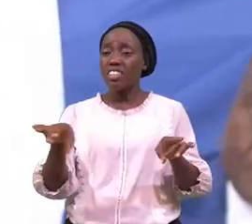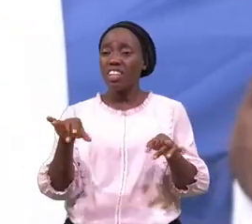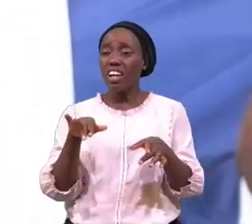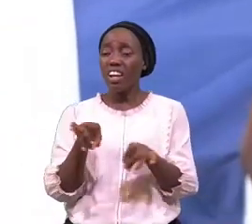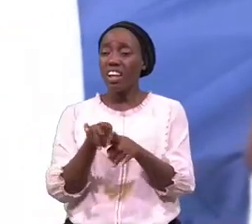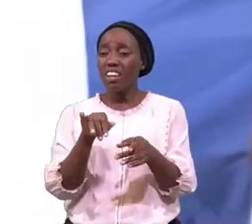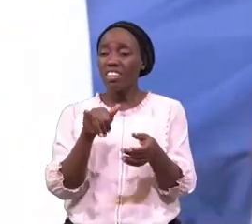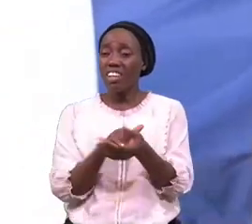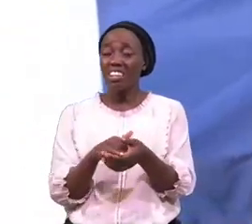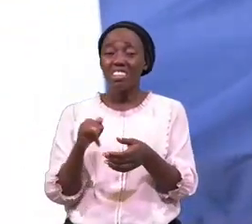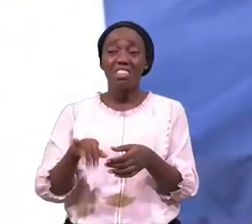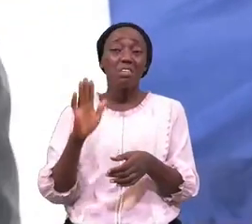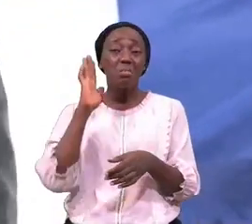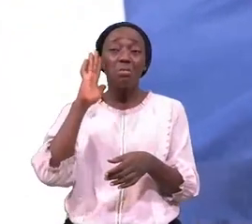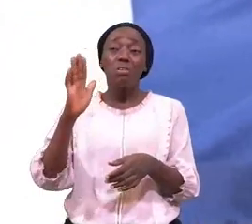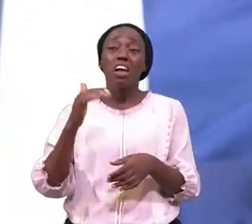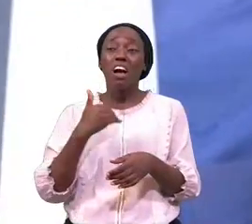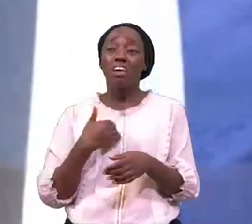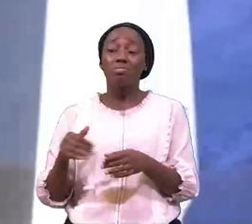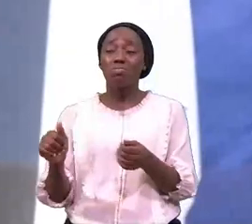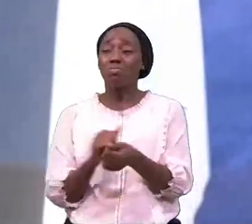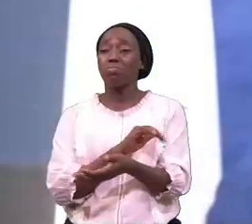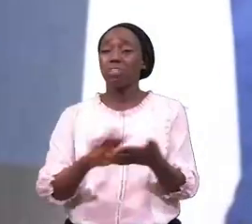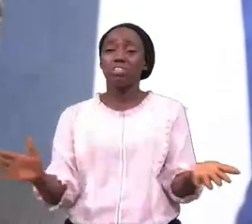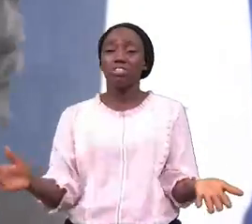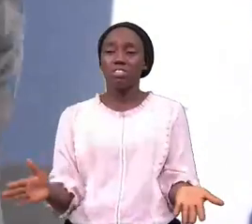Si Ninive avait fait comme ça, il serait péri.